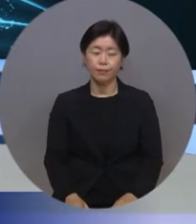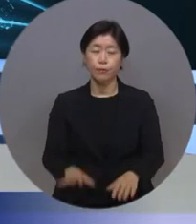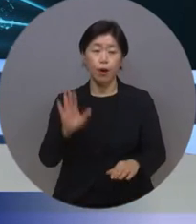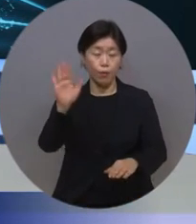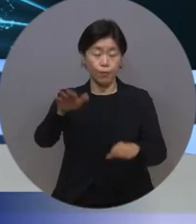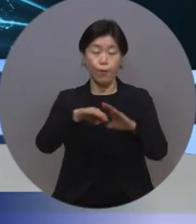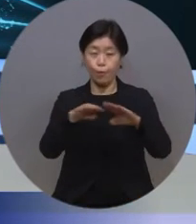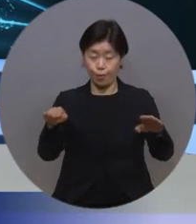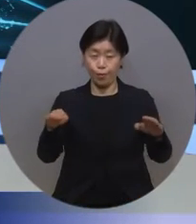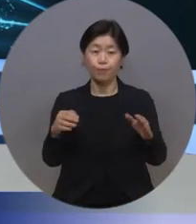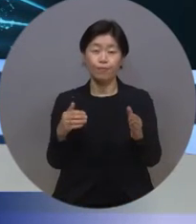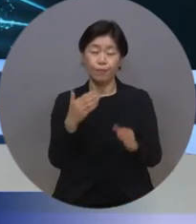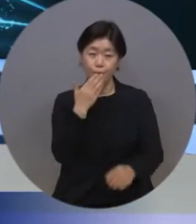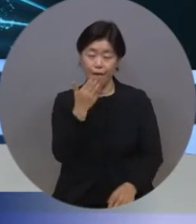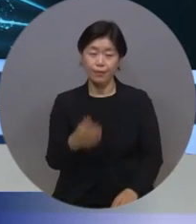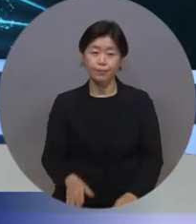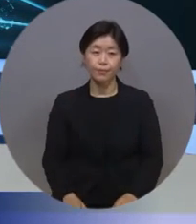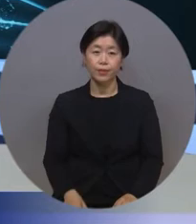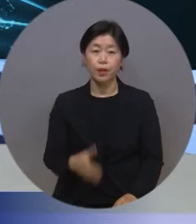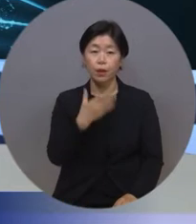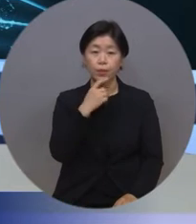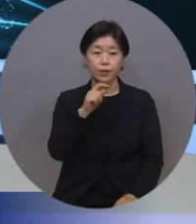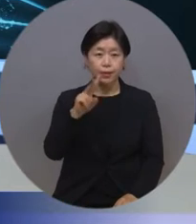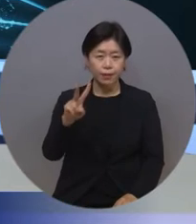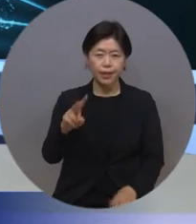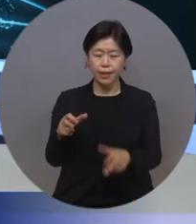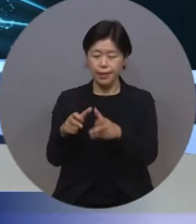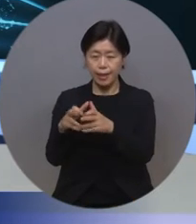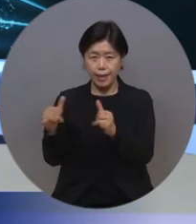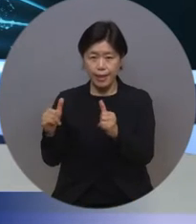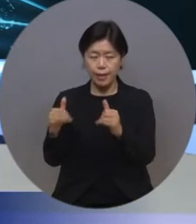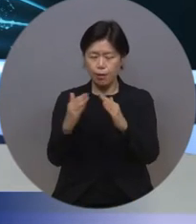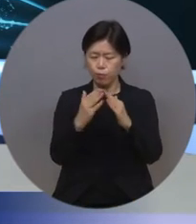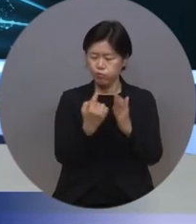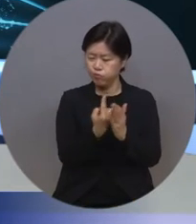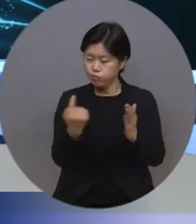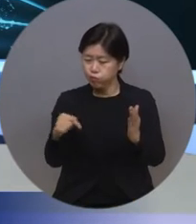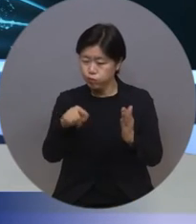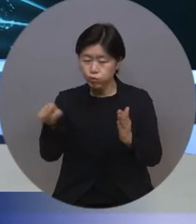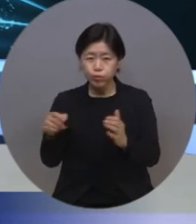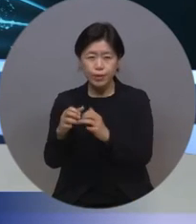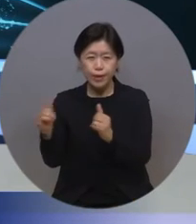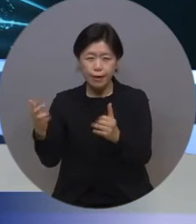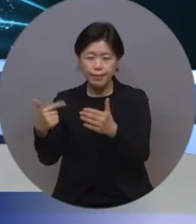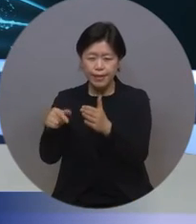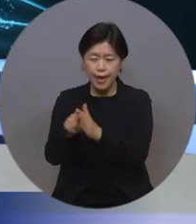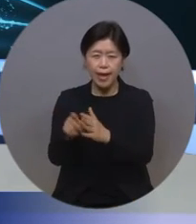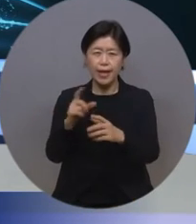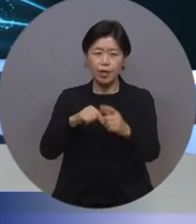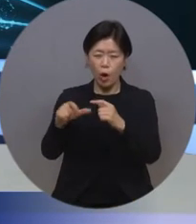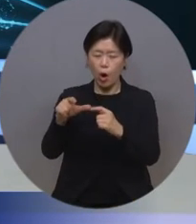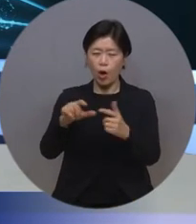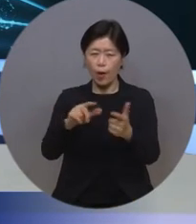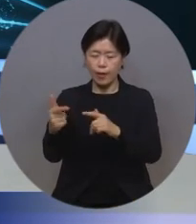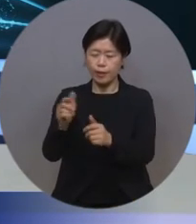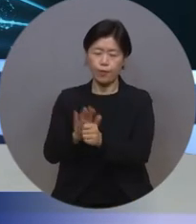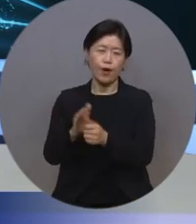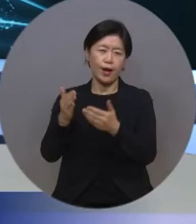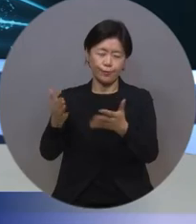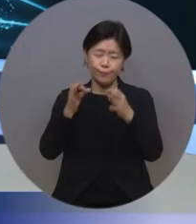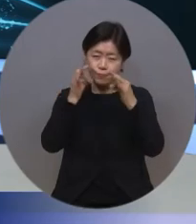보이는데요 복지tv는 장애인과 소외계층의 입장을 대변하는 가교 역할에 더 성실히